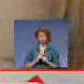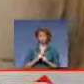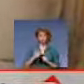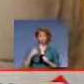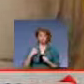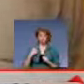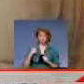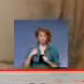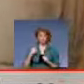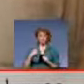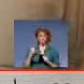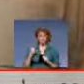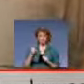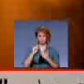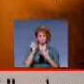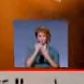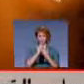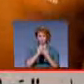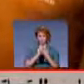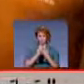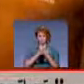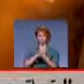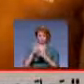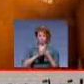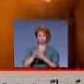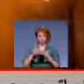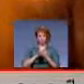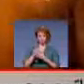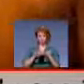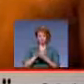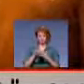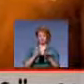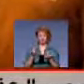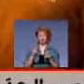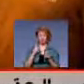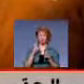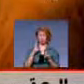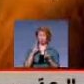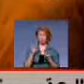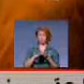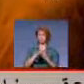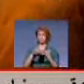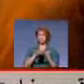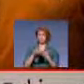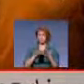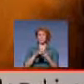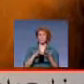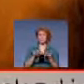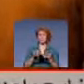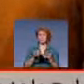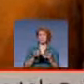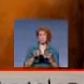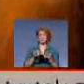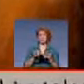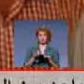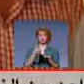كان بتجي لهم مشاكل غير الحريق؟ كان في مشاكل زي يعني دايما في دي في كرب